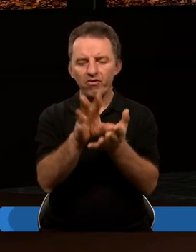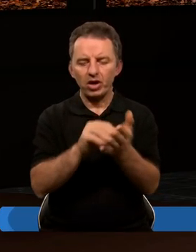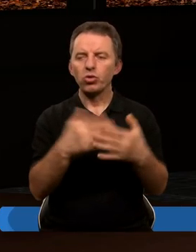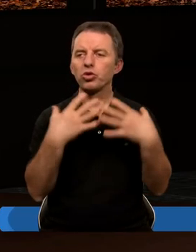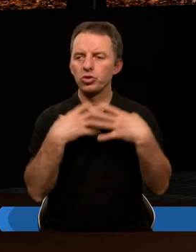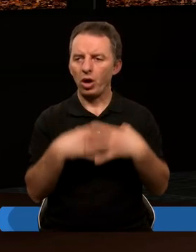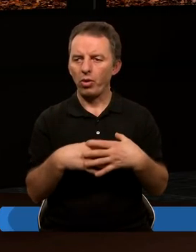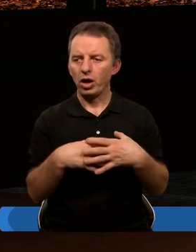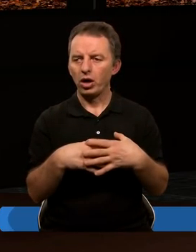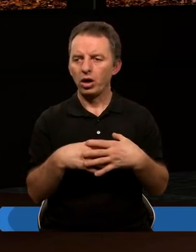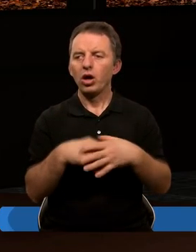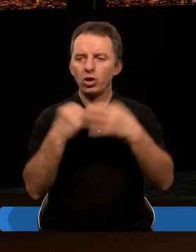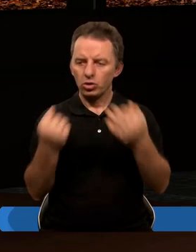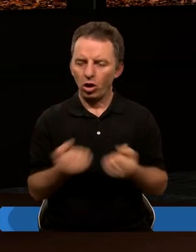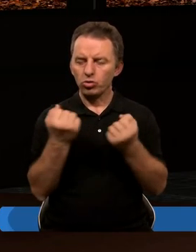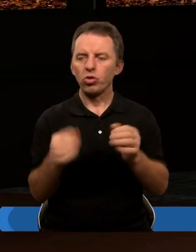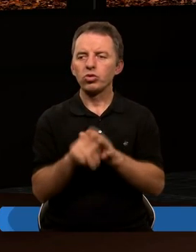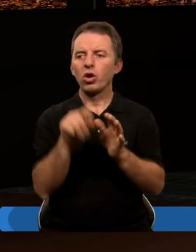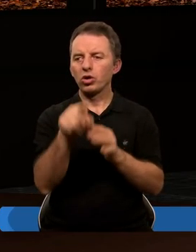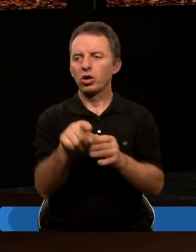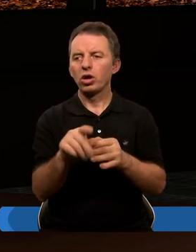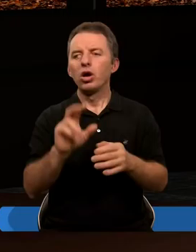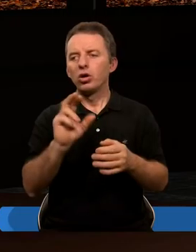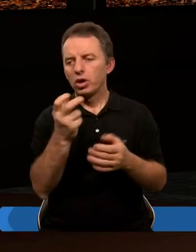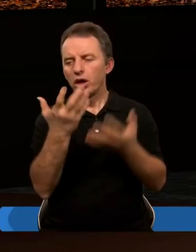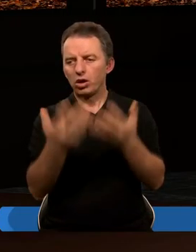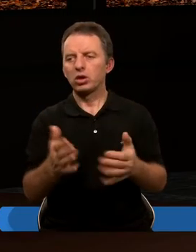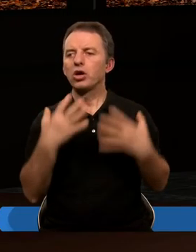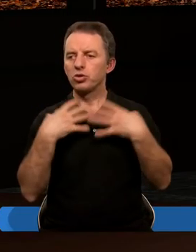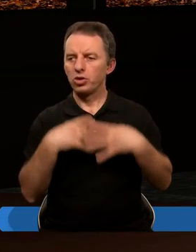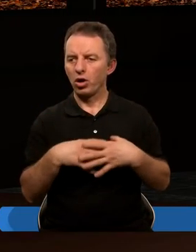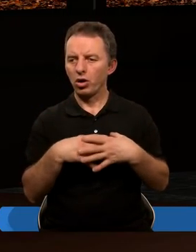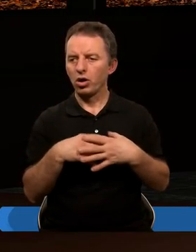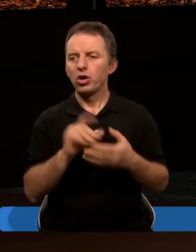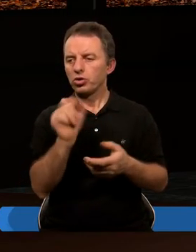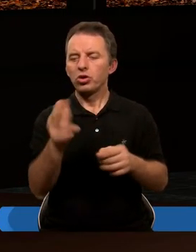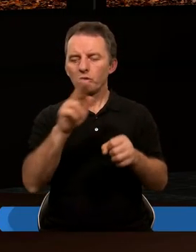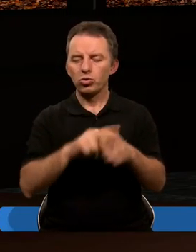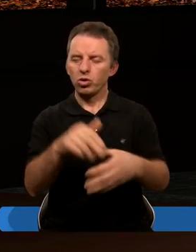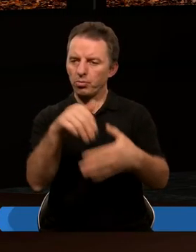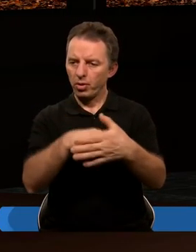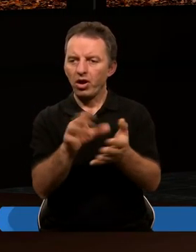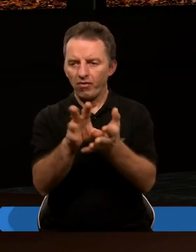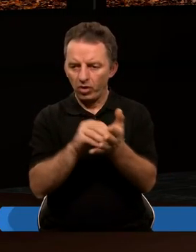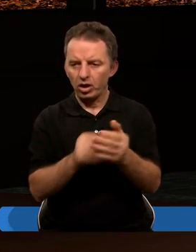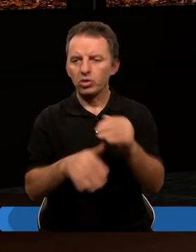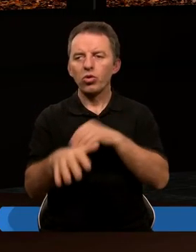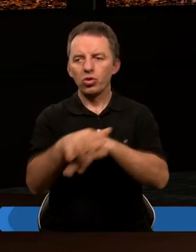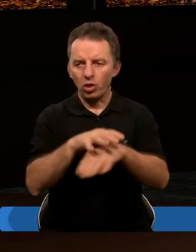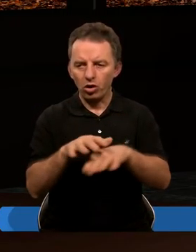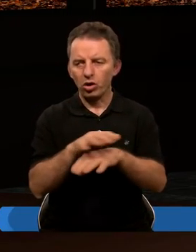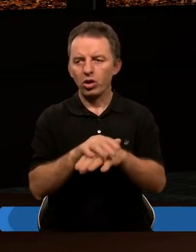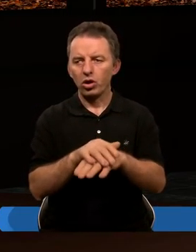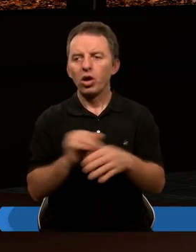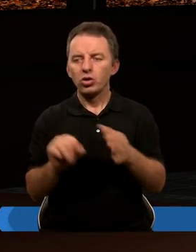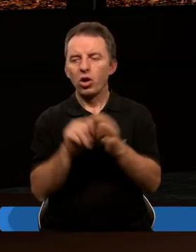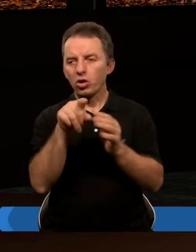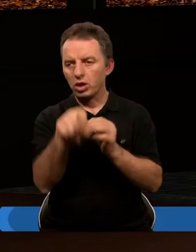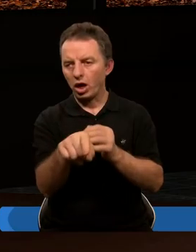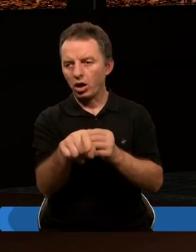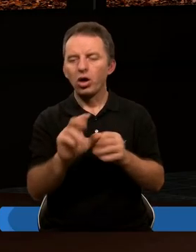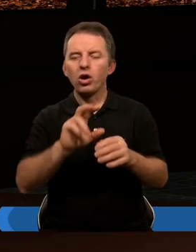według ciała, dążą do tego, czego chce ciało. Ci zaś, którzy postępują według Ducha, do